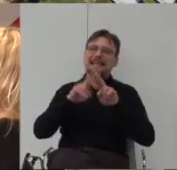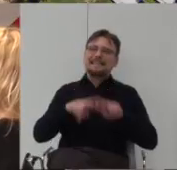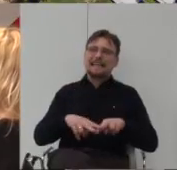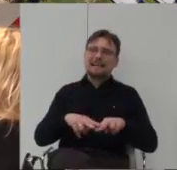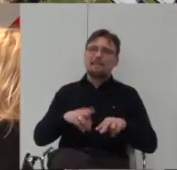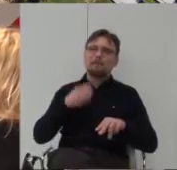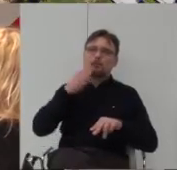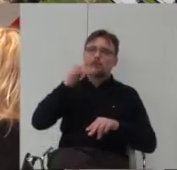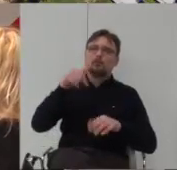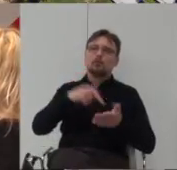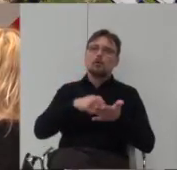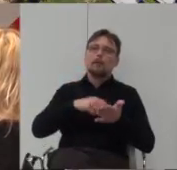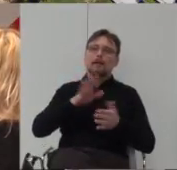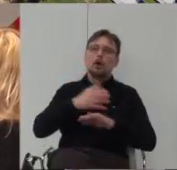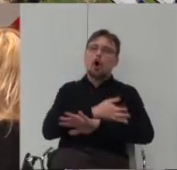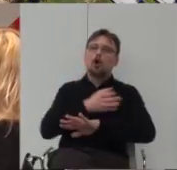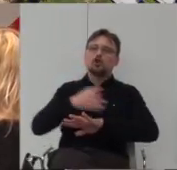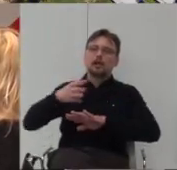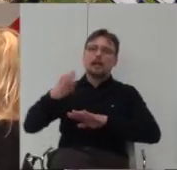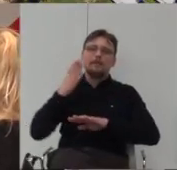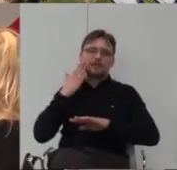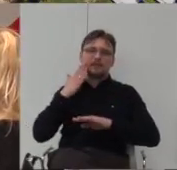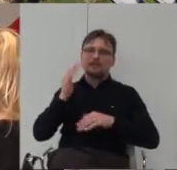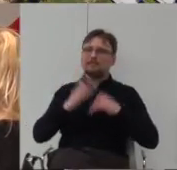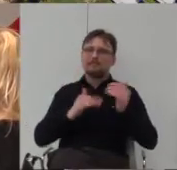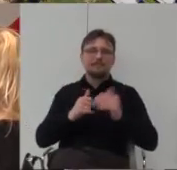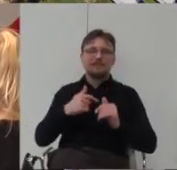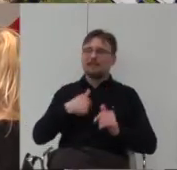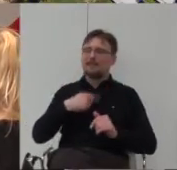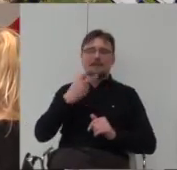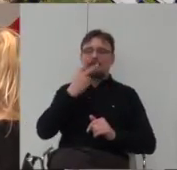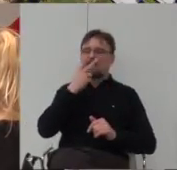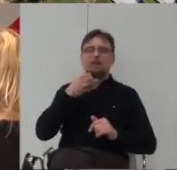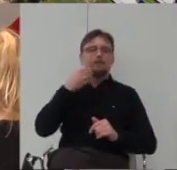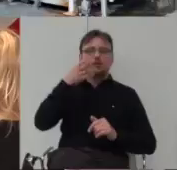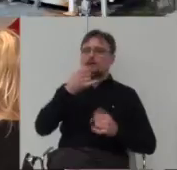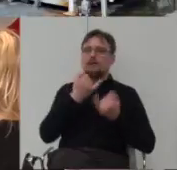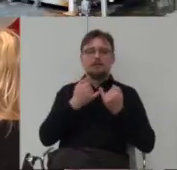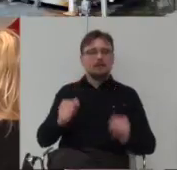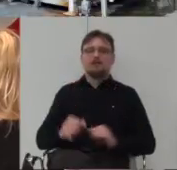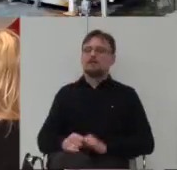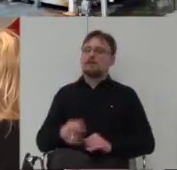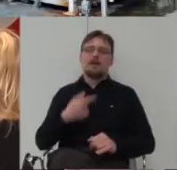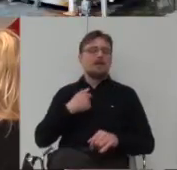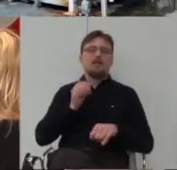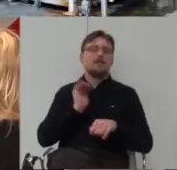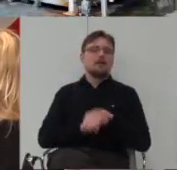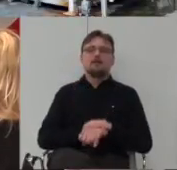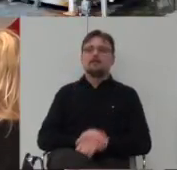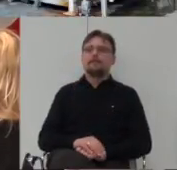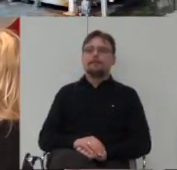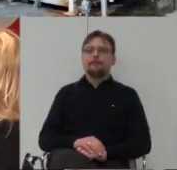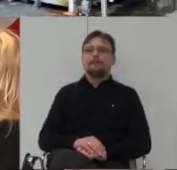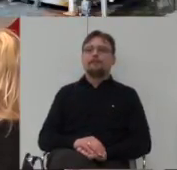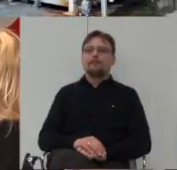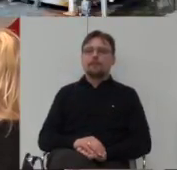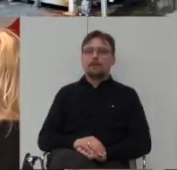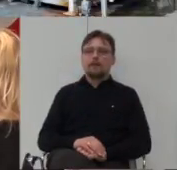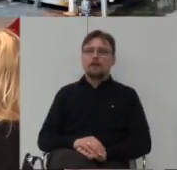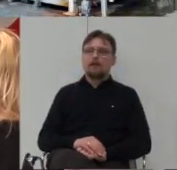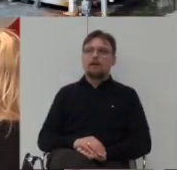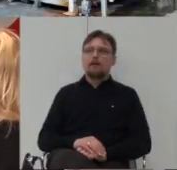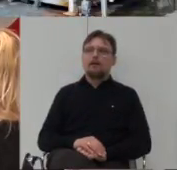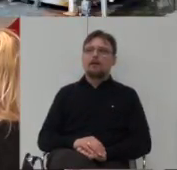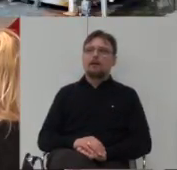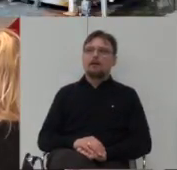muszę przyznać, że trochę się z tym nie zgadzam i widzę dla nich też inną przyszłość. Oczywiście niekoniecznie musi być